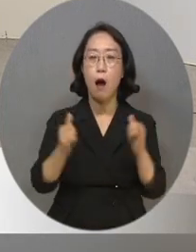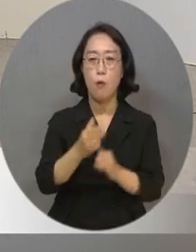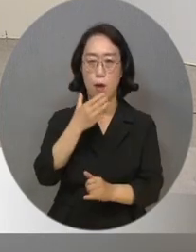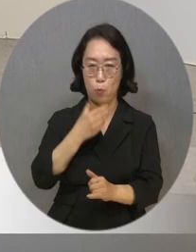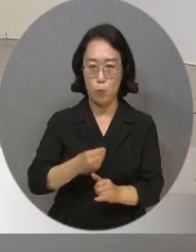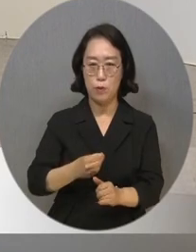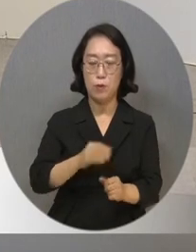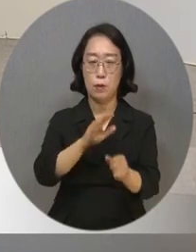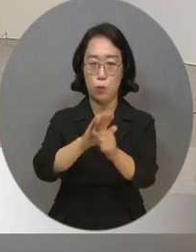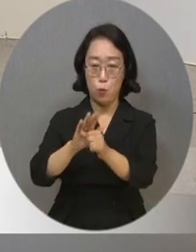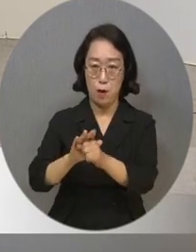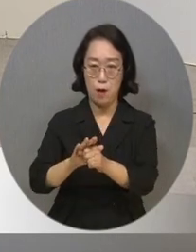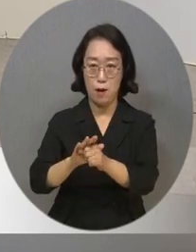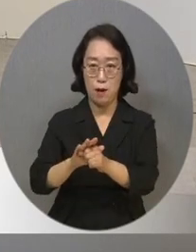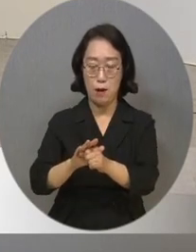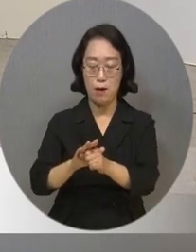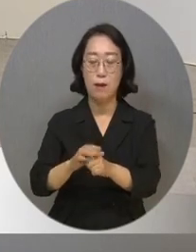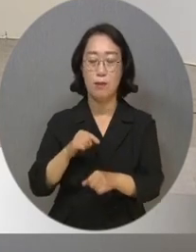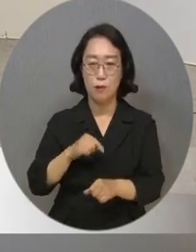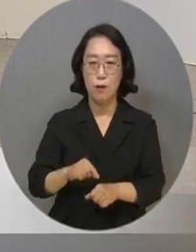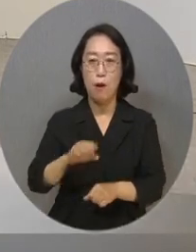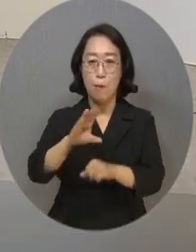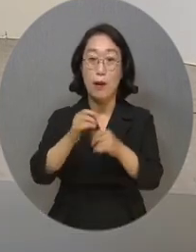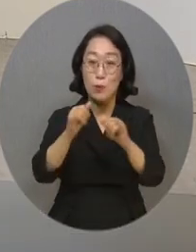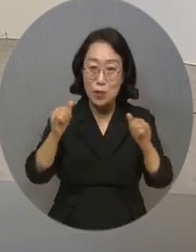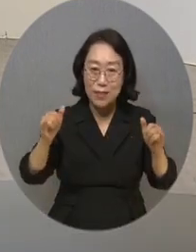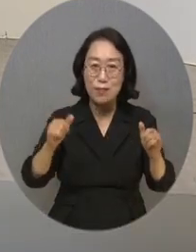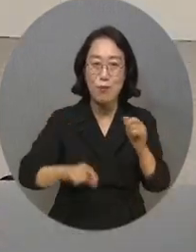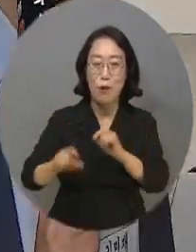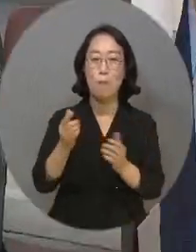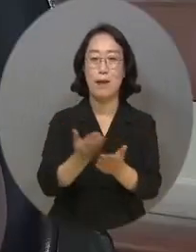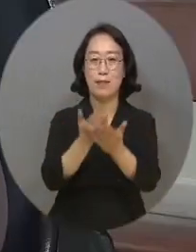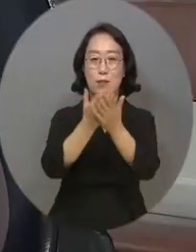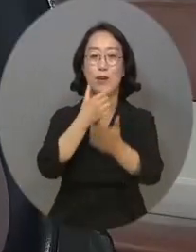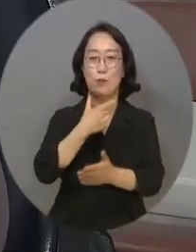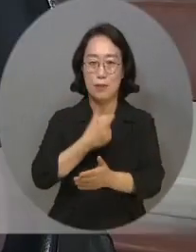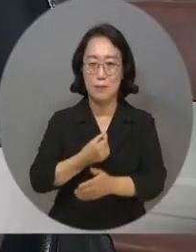또 기여하는 또 방송인의 한 사람으로 성장하고 싶습니다